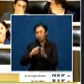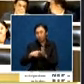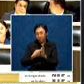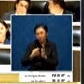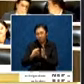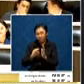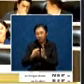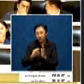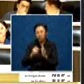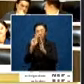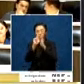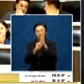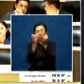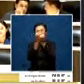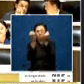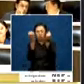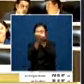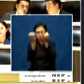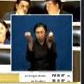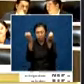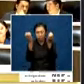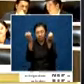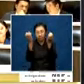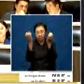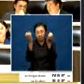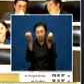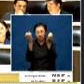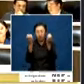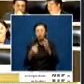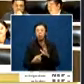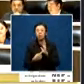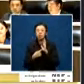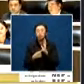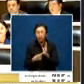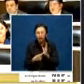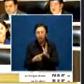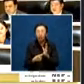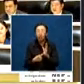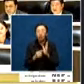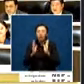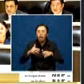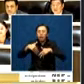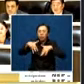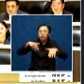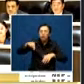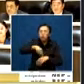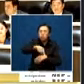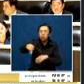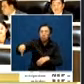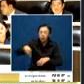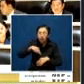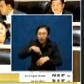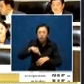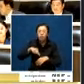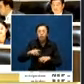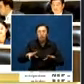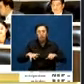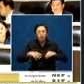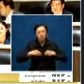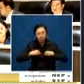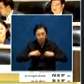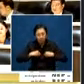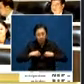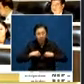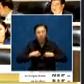ะแต่ว่ามันถูกอำนาจนำบางอย่างชี้ไปไงมันก็เลยไม่เป็นอิสระในช่วงหลังก็โอเคไม่ว่ากันแต่ว่าวันเนี้ยประเด็นที่จะจับตาคือ